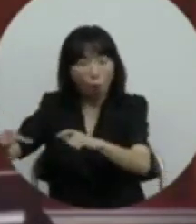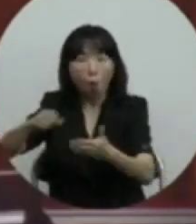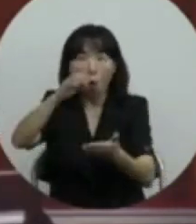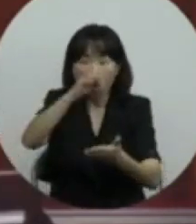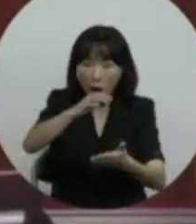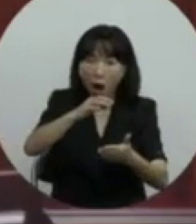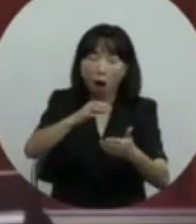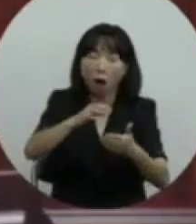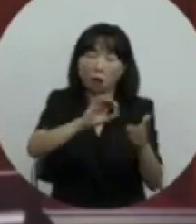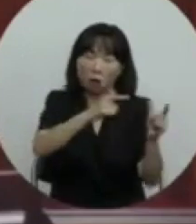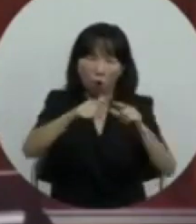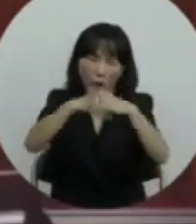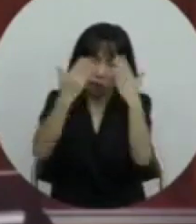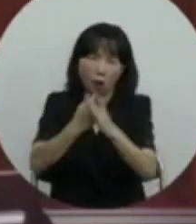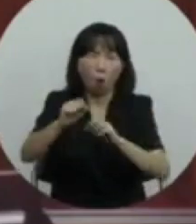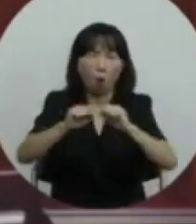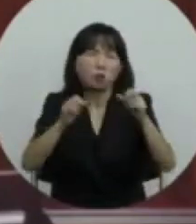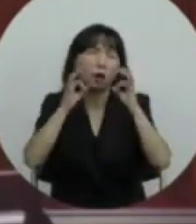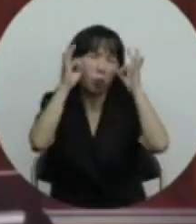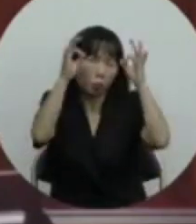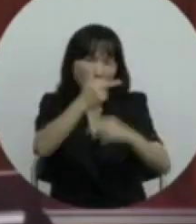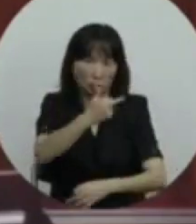향상에 노력하고 있었습니다.